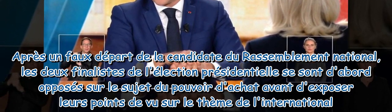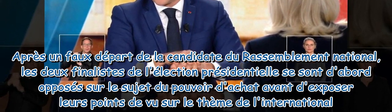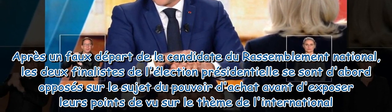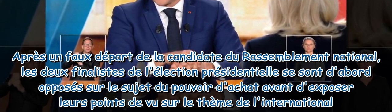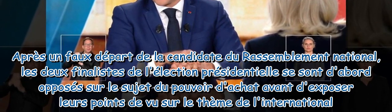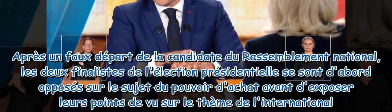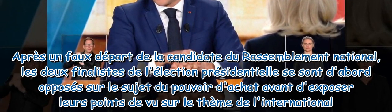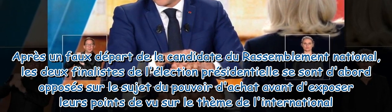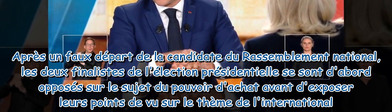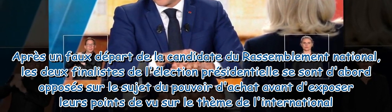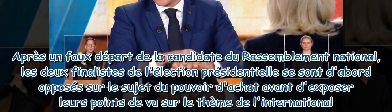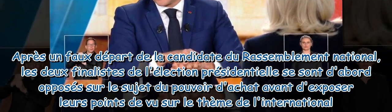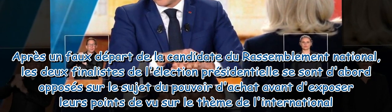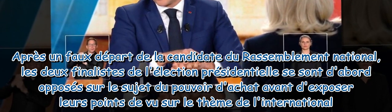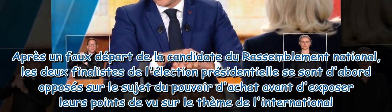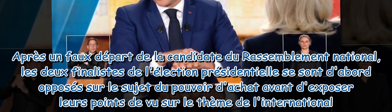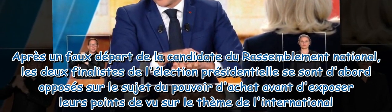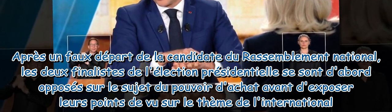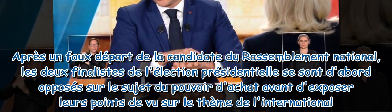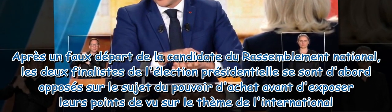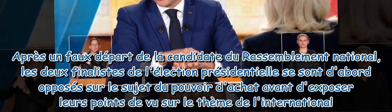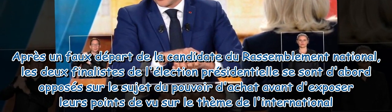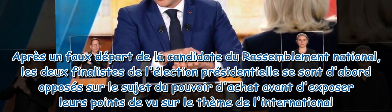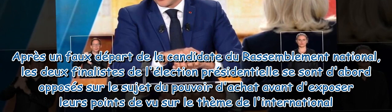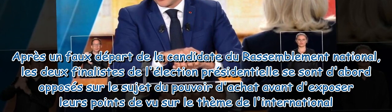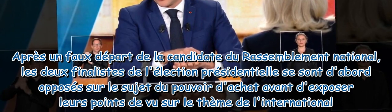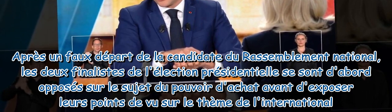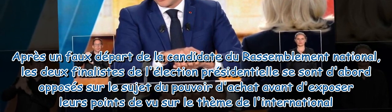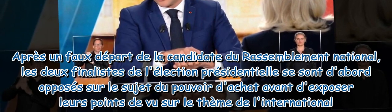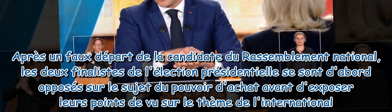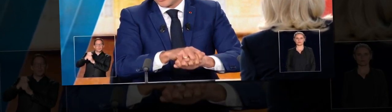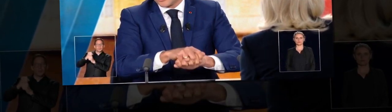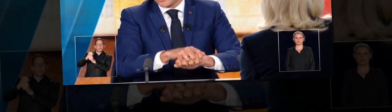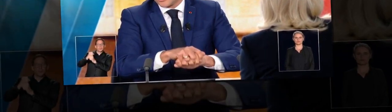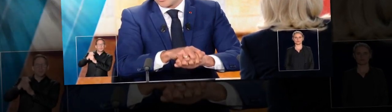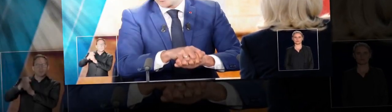sujet du pouvoir d'achat avant d'exposer leurs points de vue sur le thème de l'international